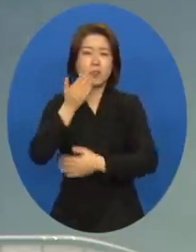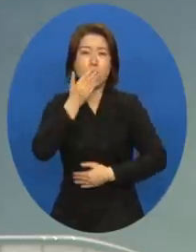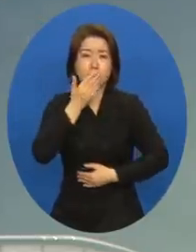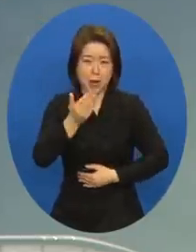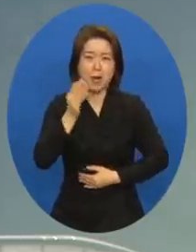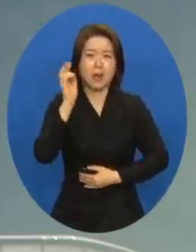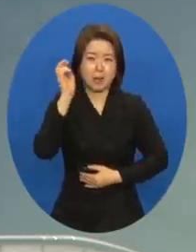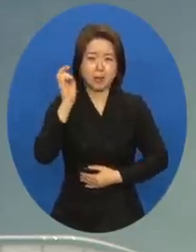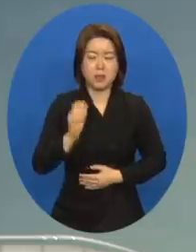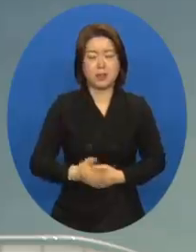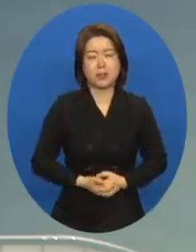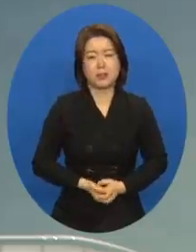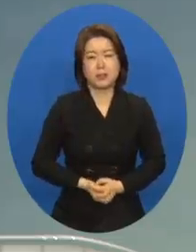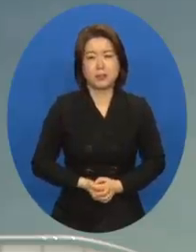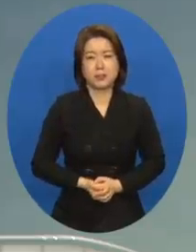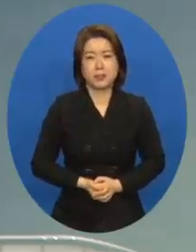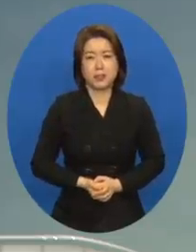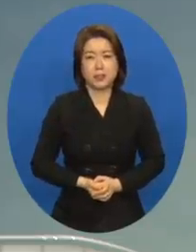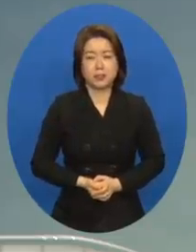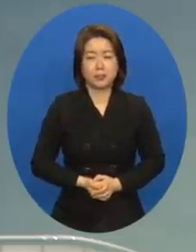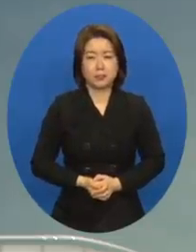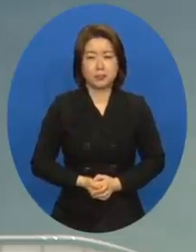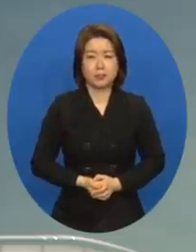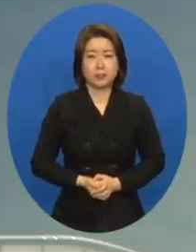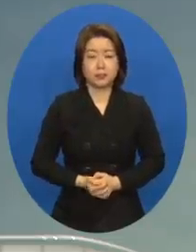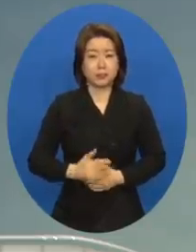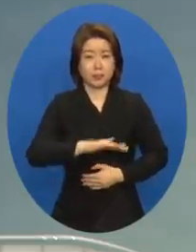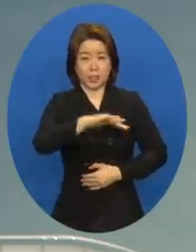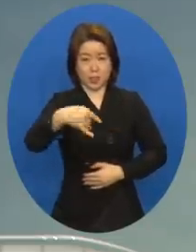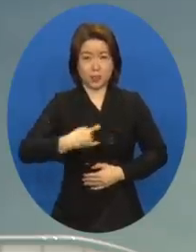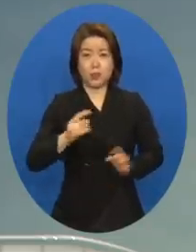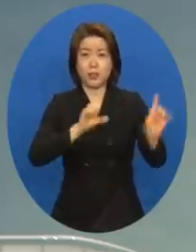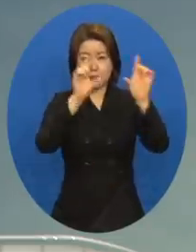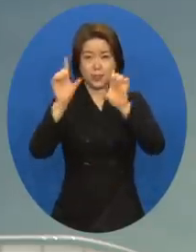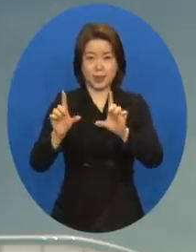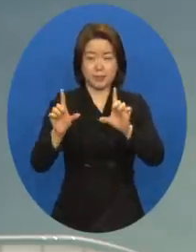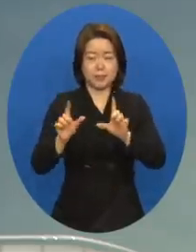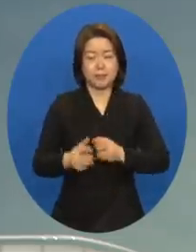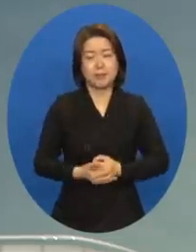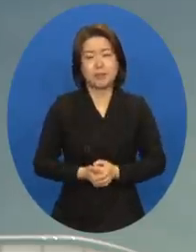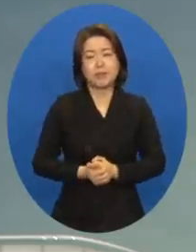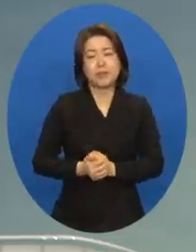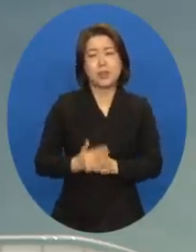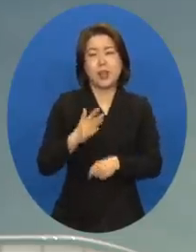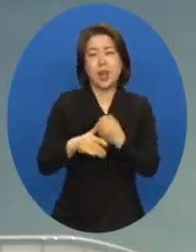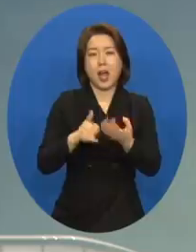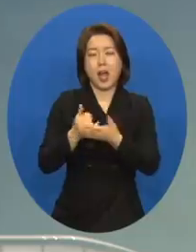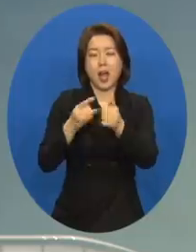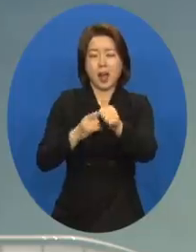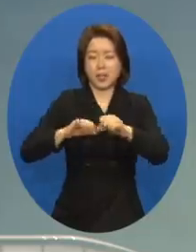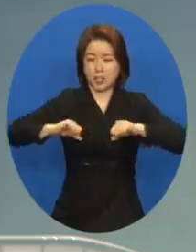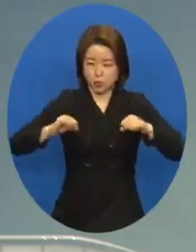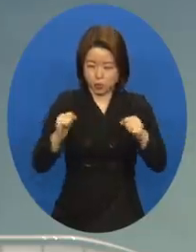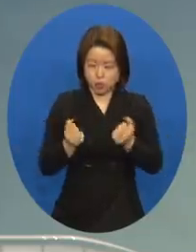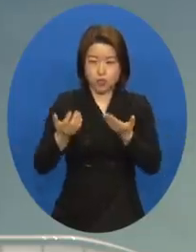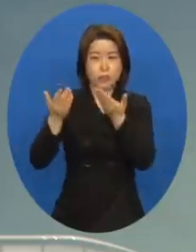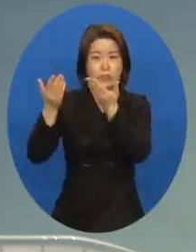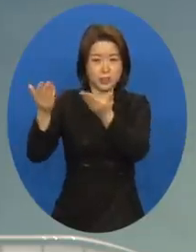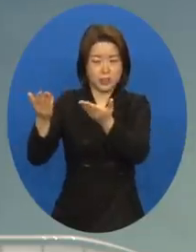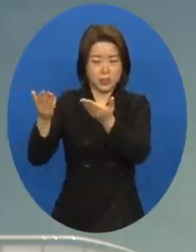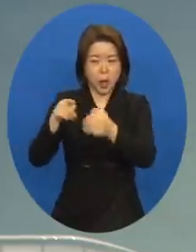있을 것이기 때문에 그렇습니다. 우리의 삶은 하나님께 순종하는 것에